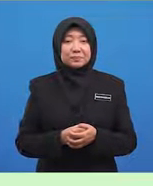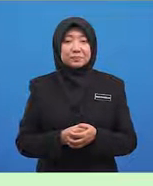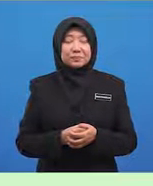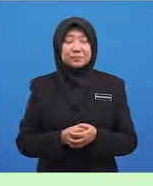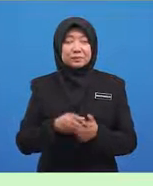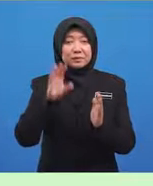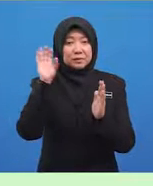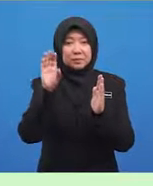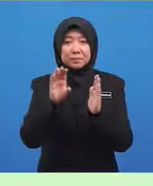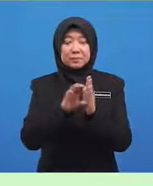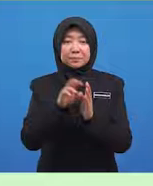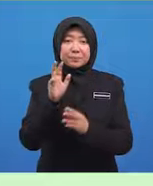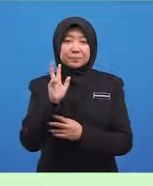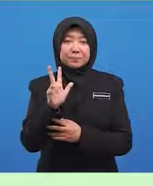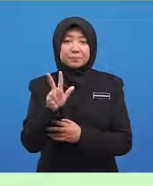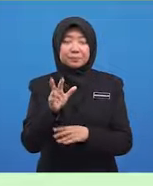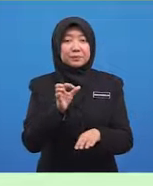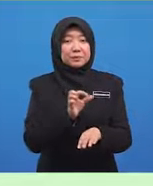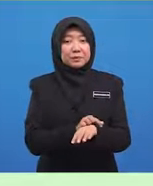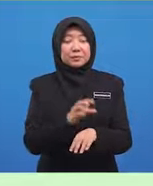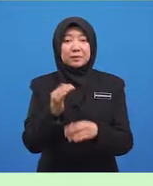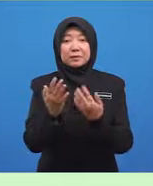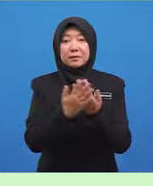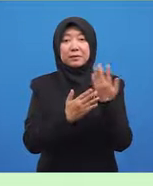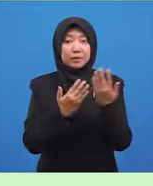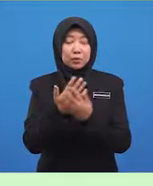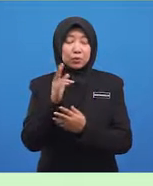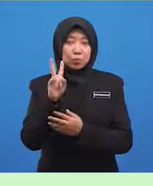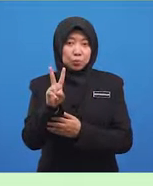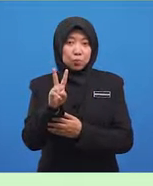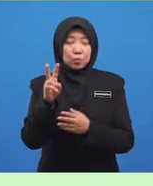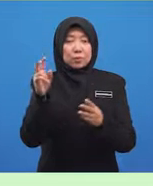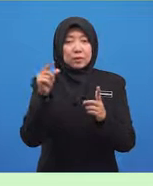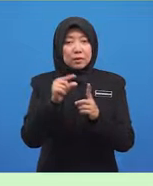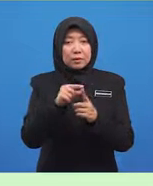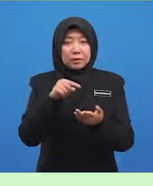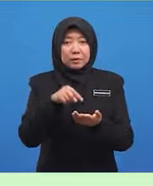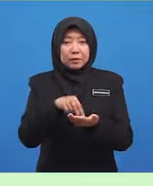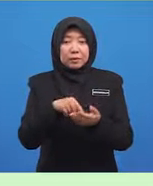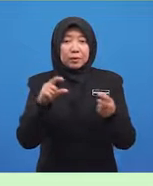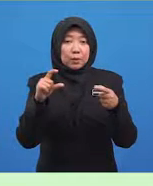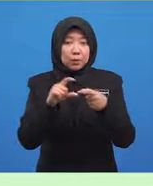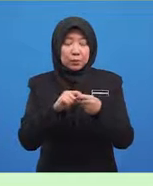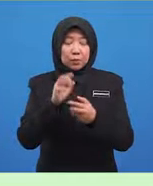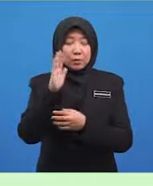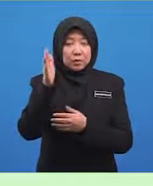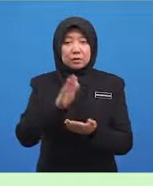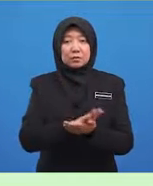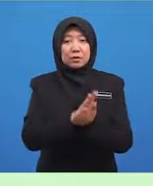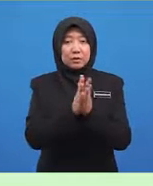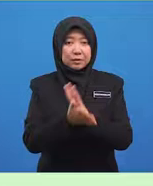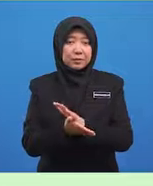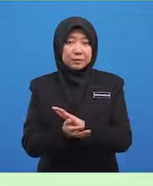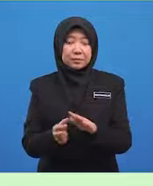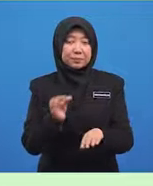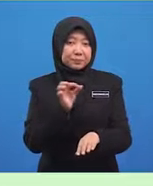ialah jam dan tangan. Dua perkataan ini telah digabungkan akan menerbitkan